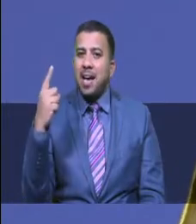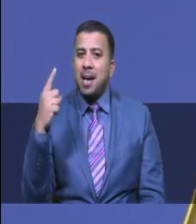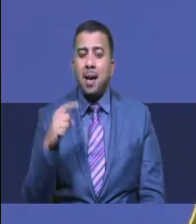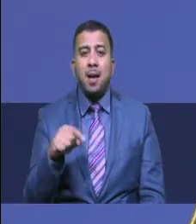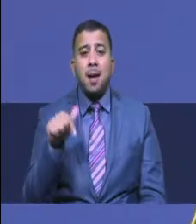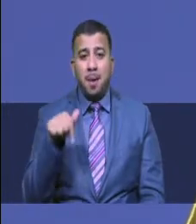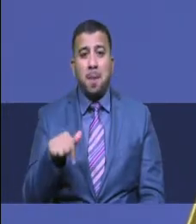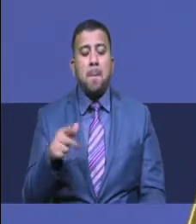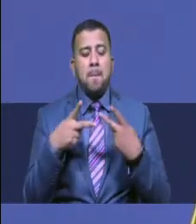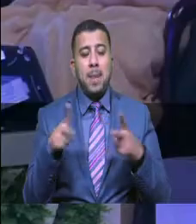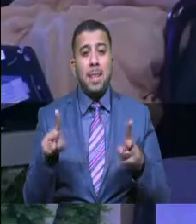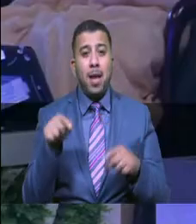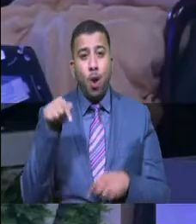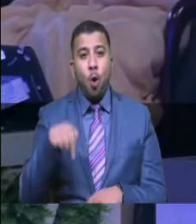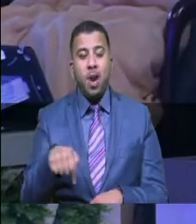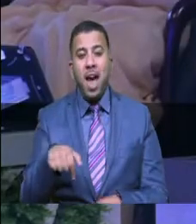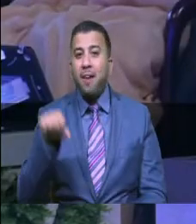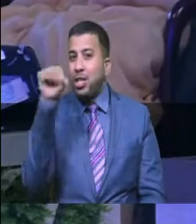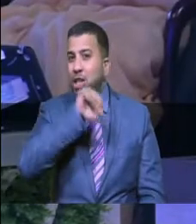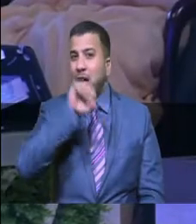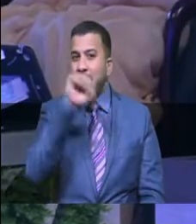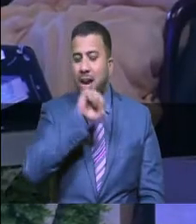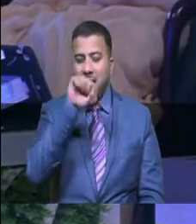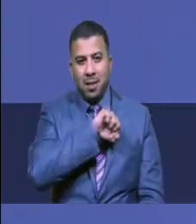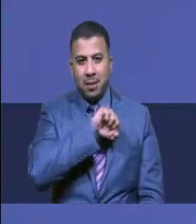بدأنا هنا في الشارقة